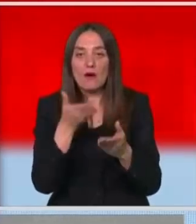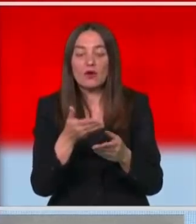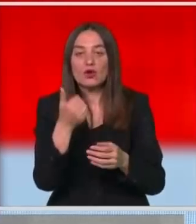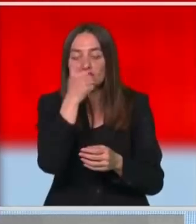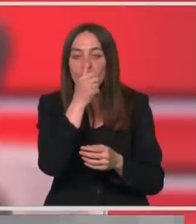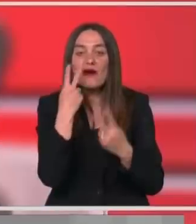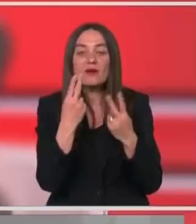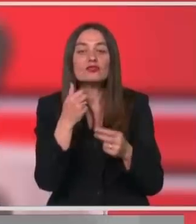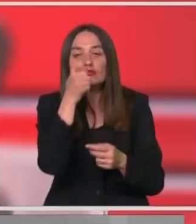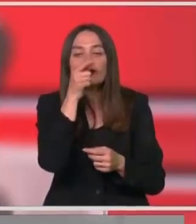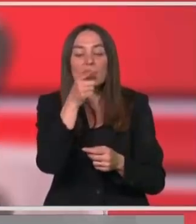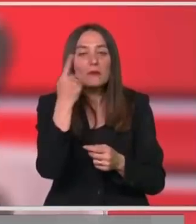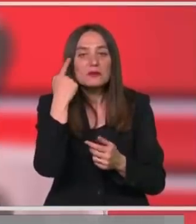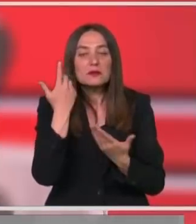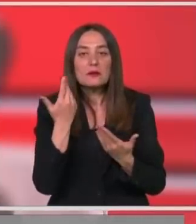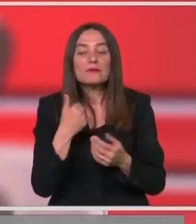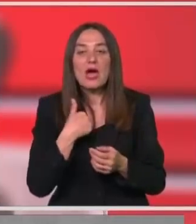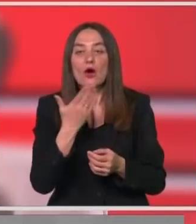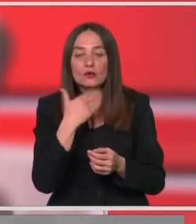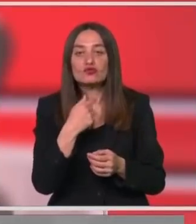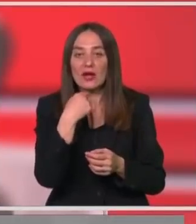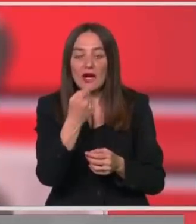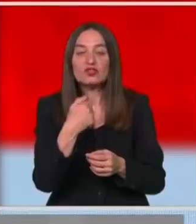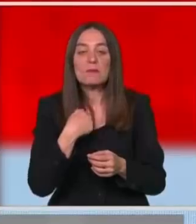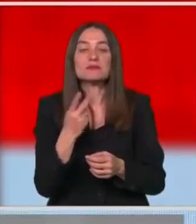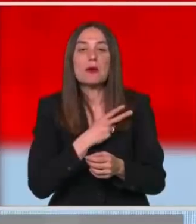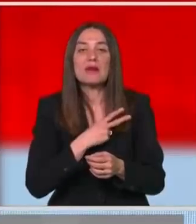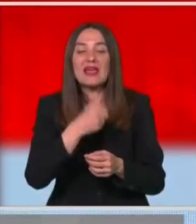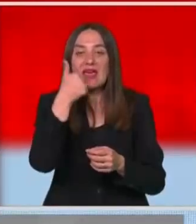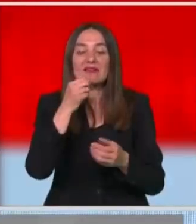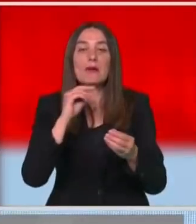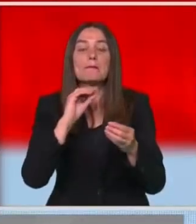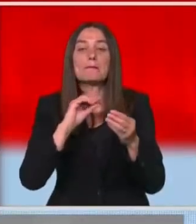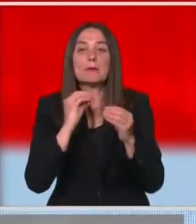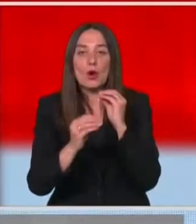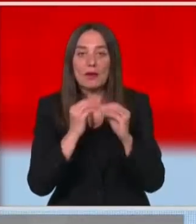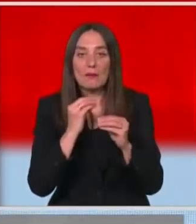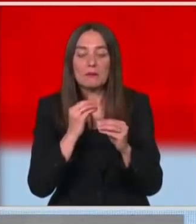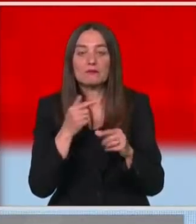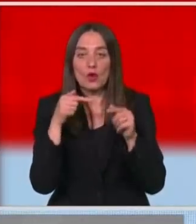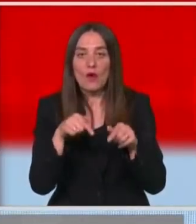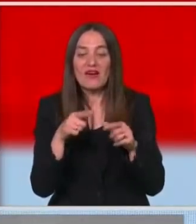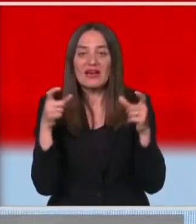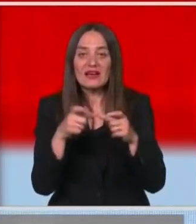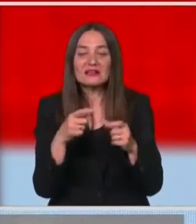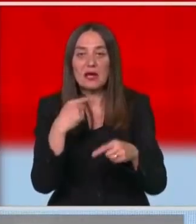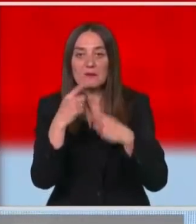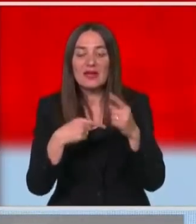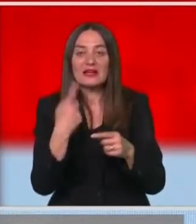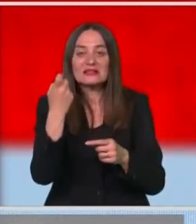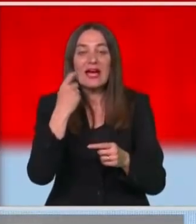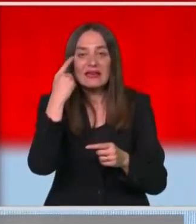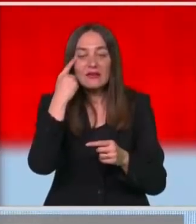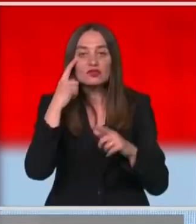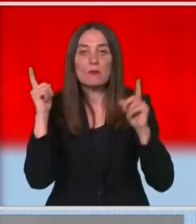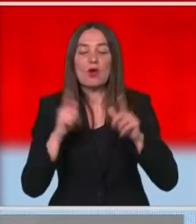Šta je vaša predikcija onda? Ba, hoću da kažem, znači, da smo mi imali jedan veliki problem, a to je, znači, ova kriza je koincidirala sa kineskom novom